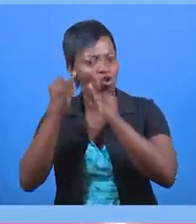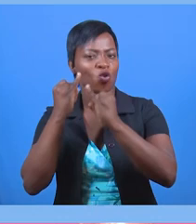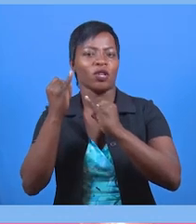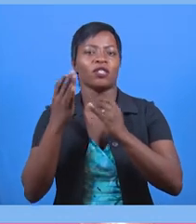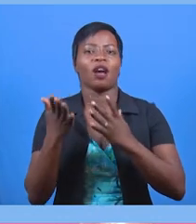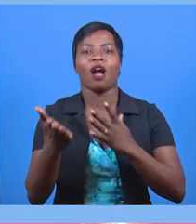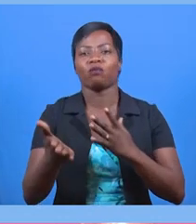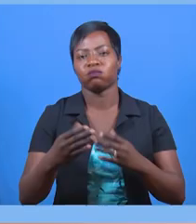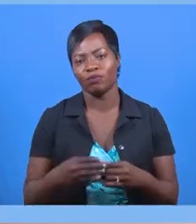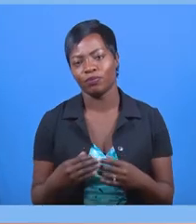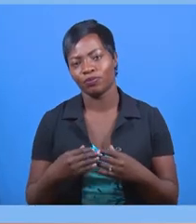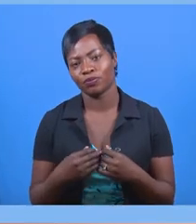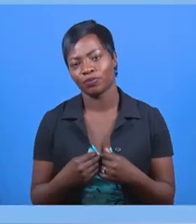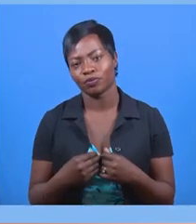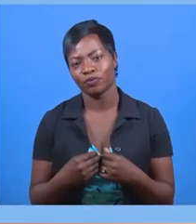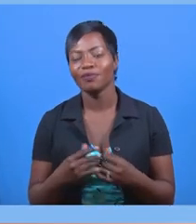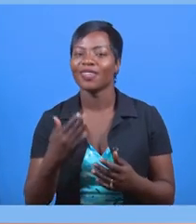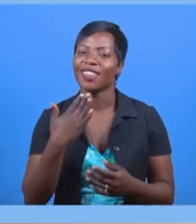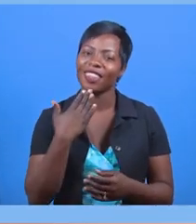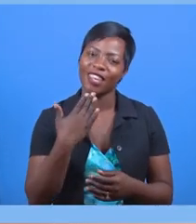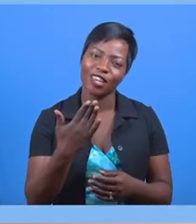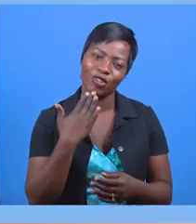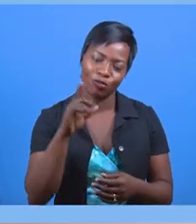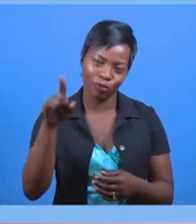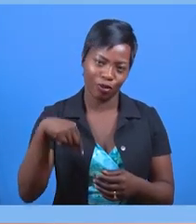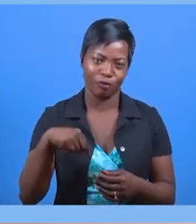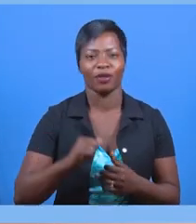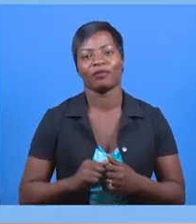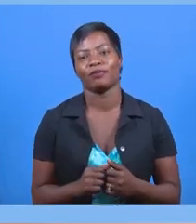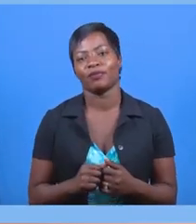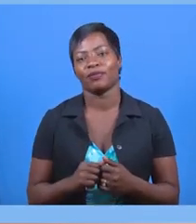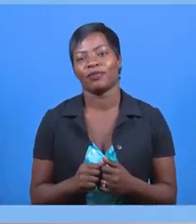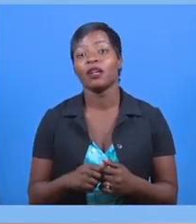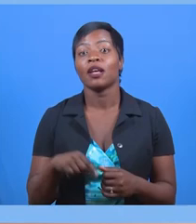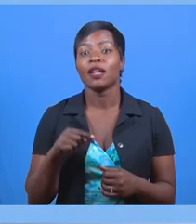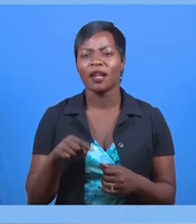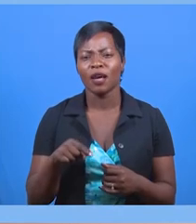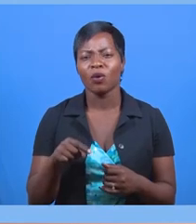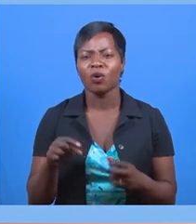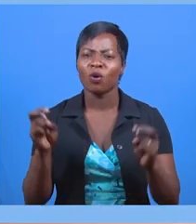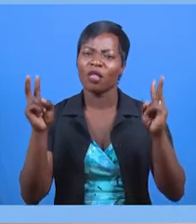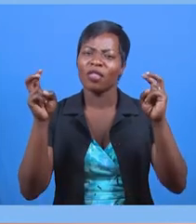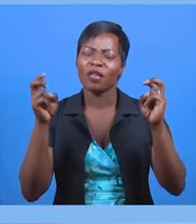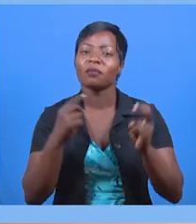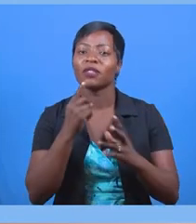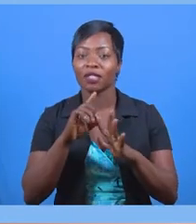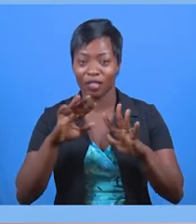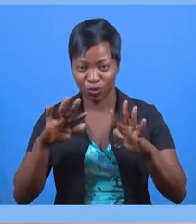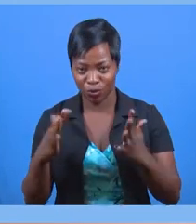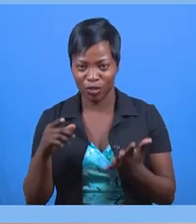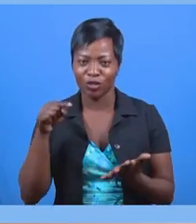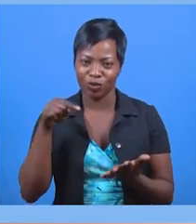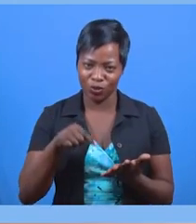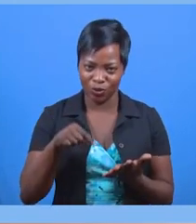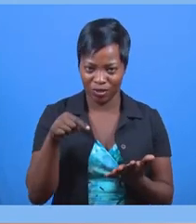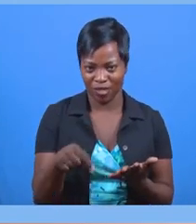nukwa saiva terere. Tinokutenda ino uvepo. Pano pane tsumo, saka tiri kufara kuti